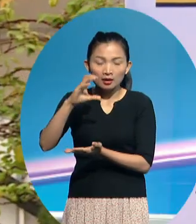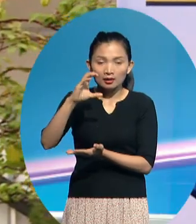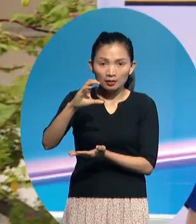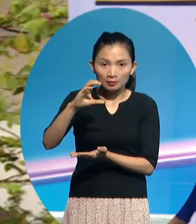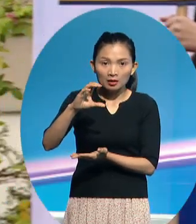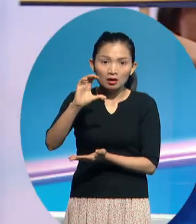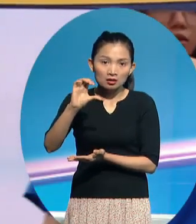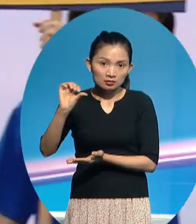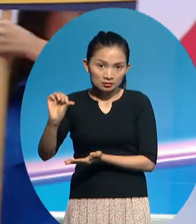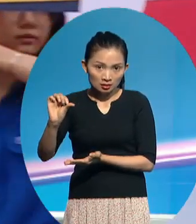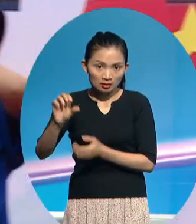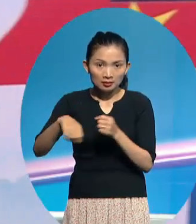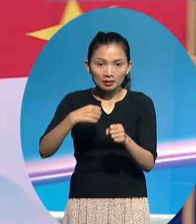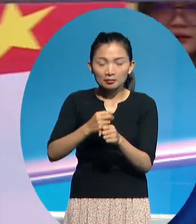kỳ